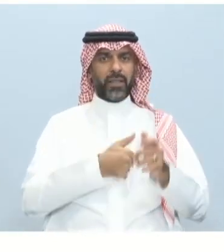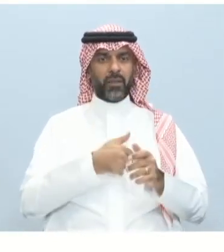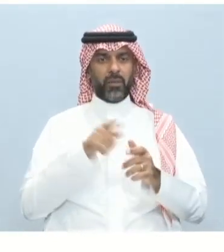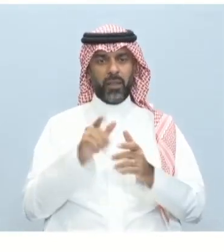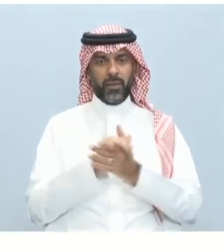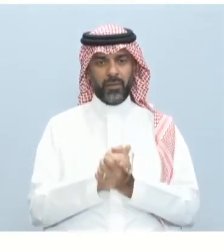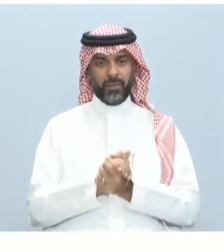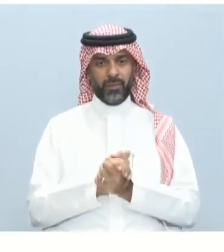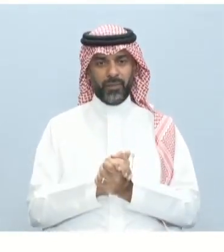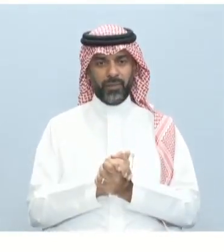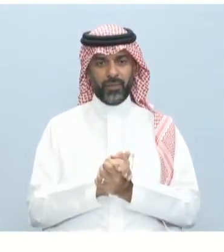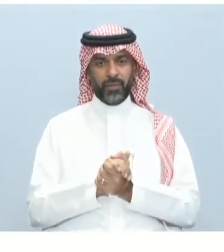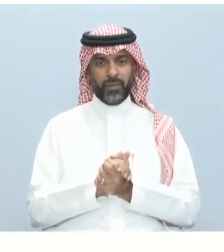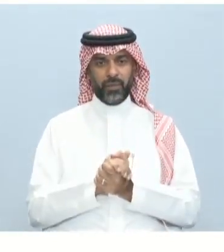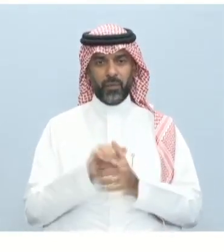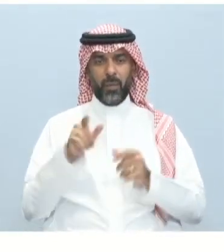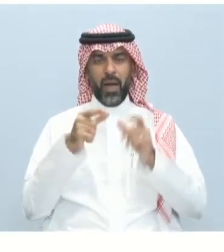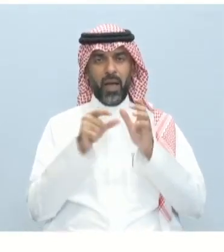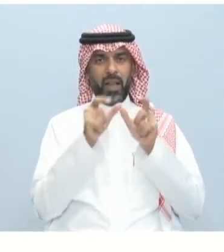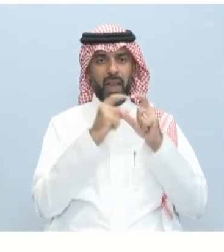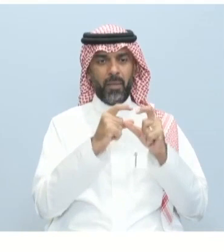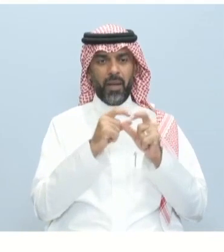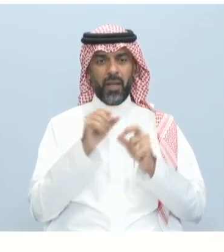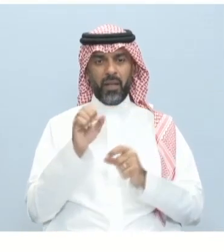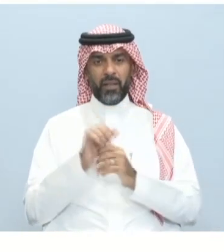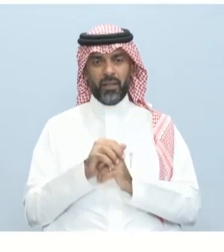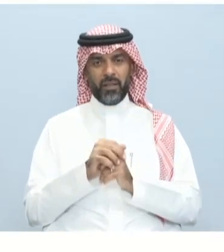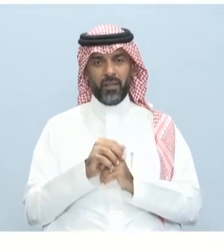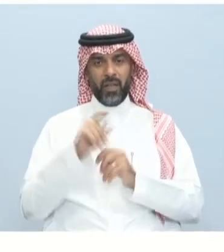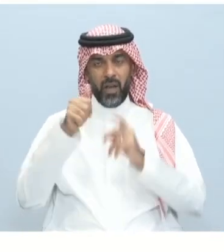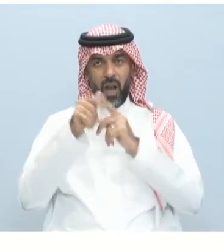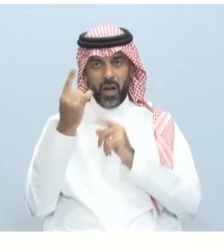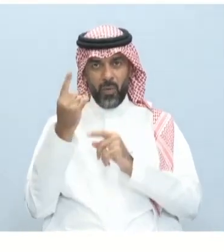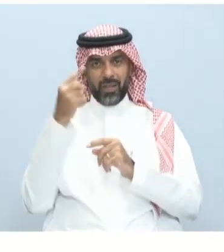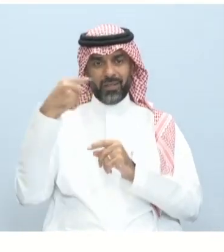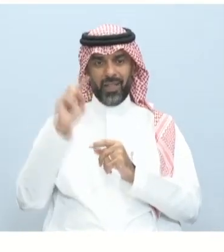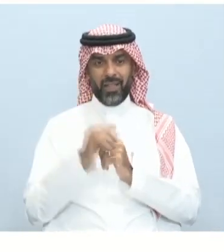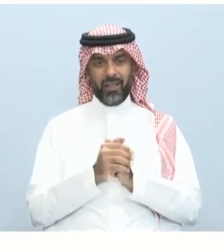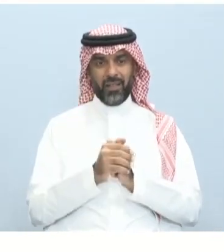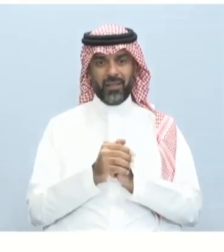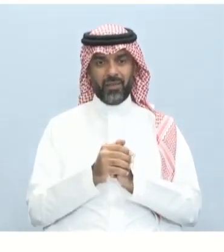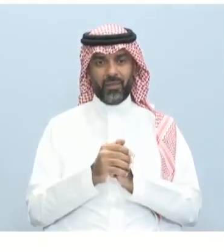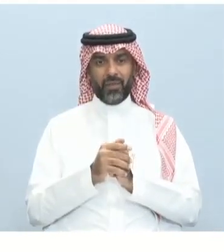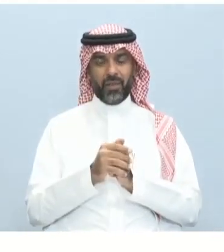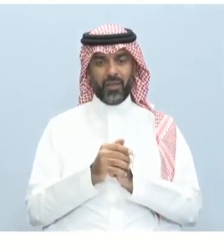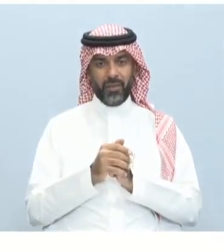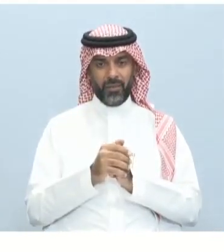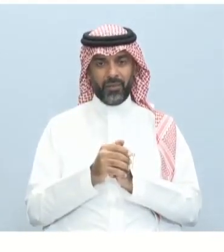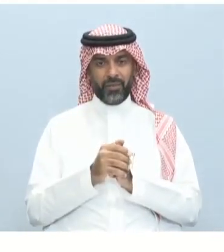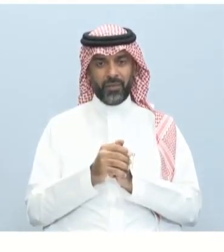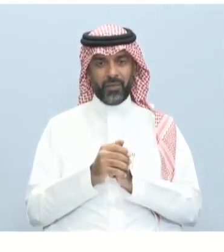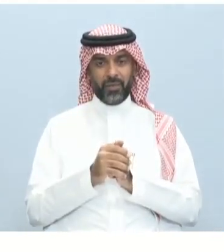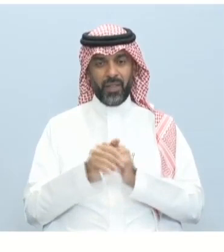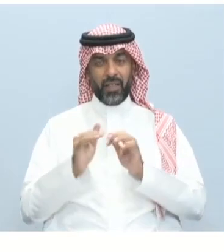التسمية Chips. ممتاز، الإجابة الأولى صحيحة، يستخدم البرنامج